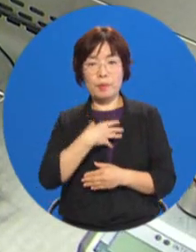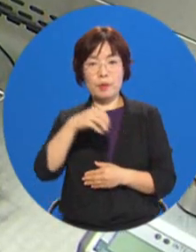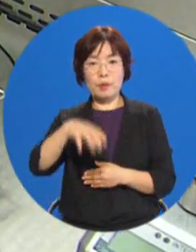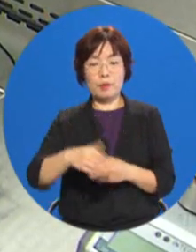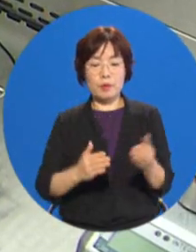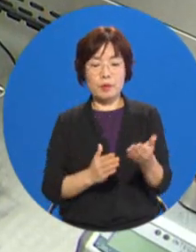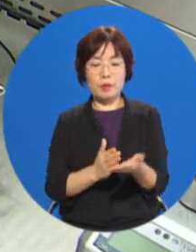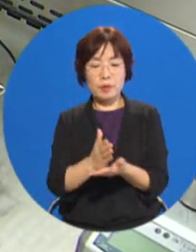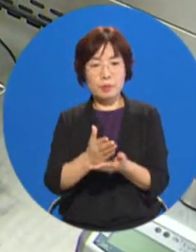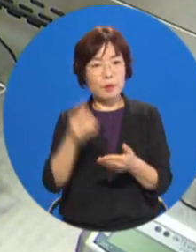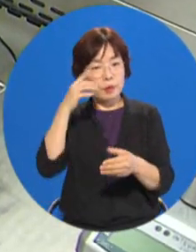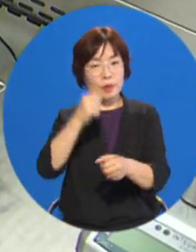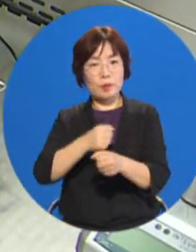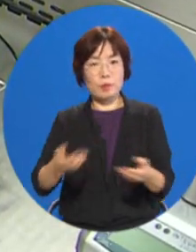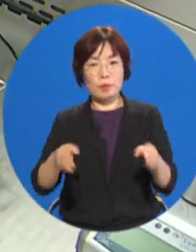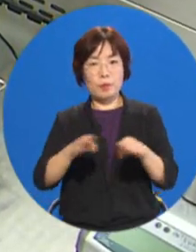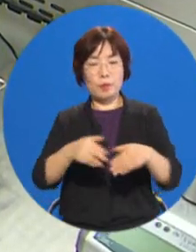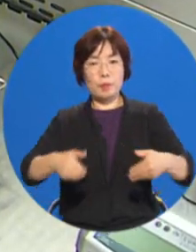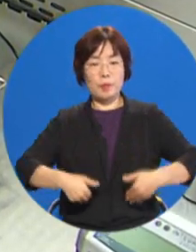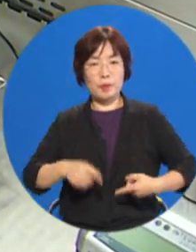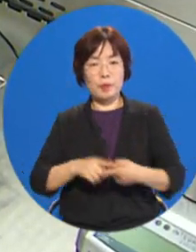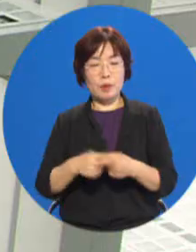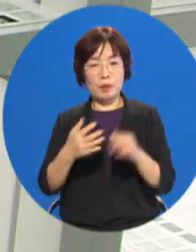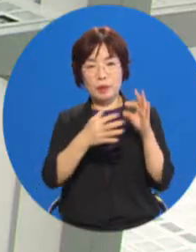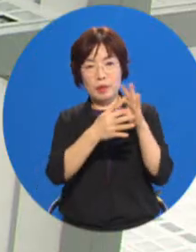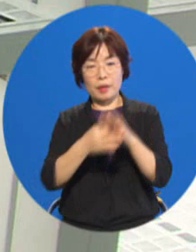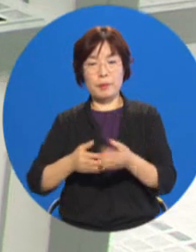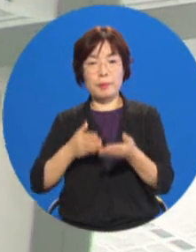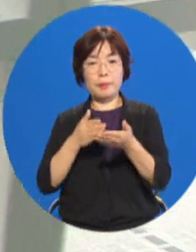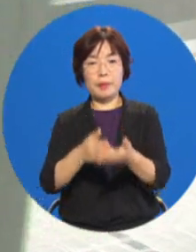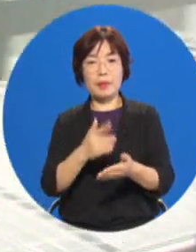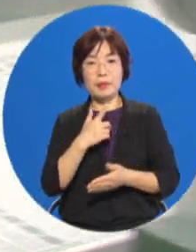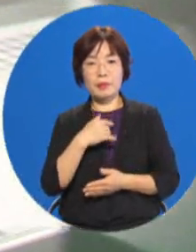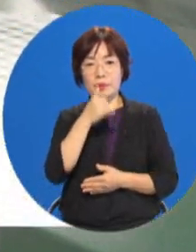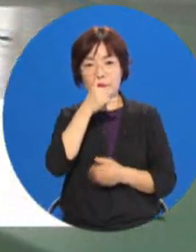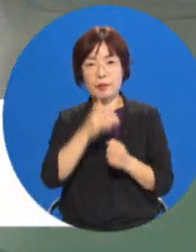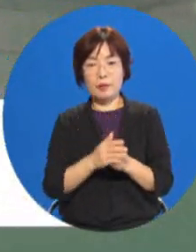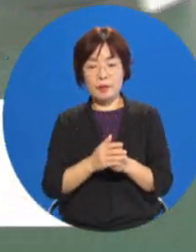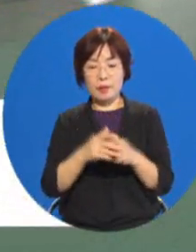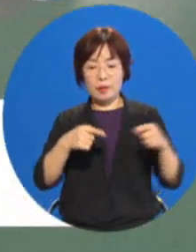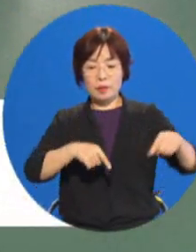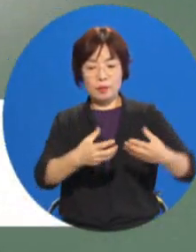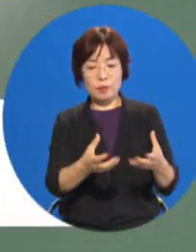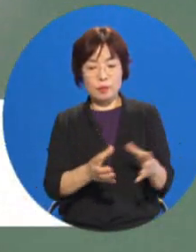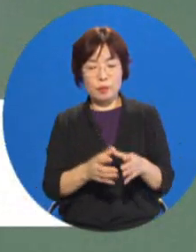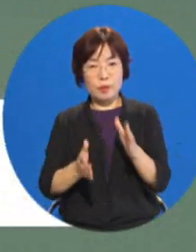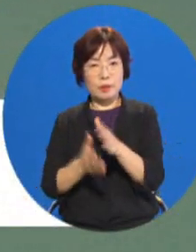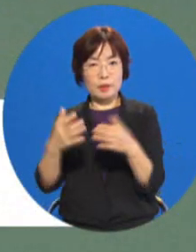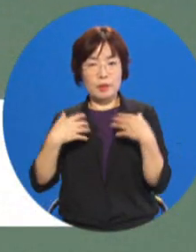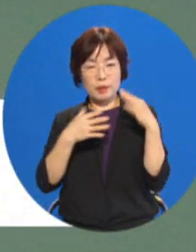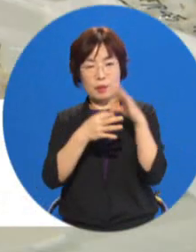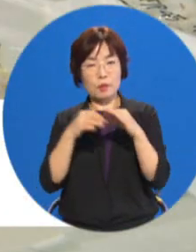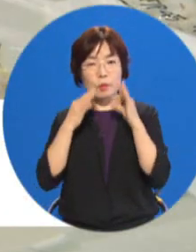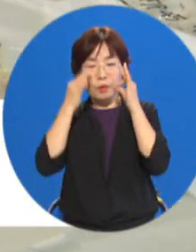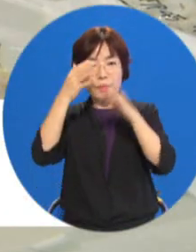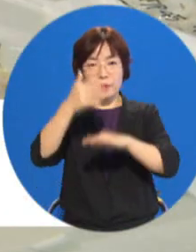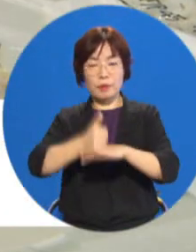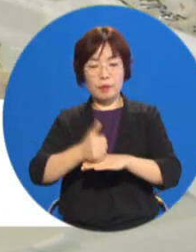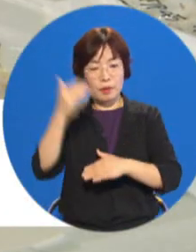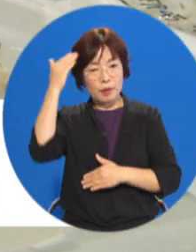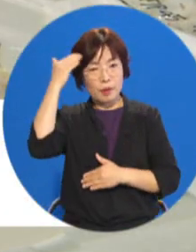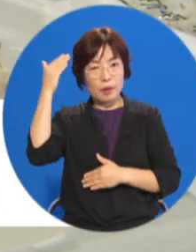전문 연구기관의 필요성이 오래전부터 제기돼 왔습니다. 지역 정치권과 지자체의 계속된 노력으로